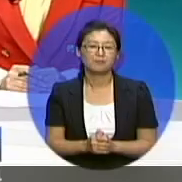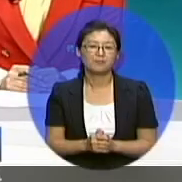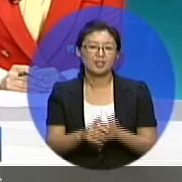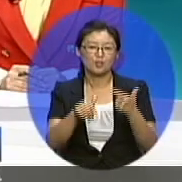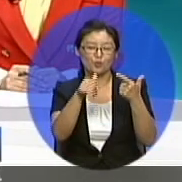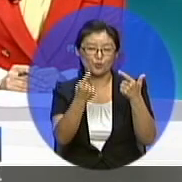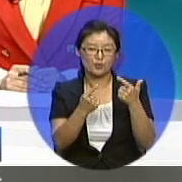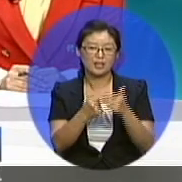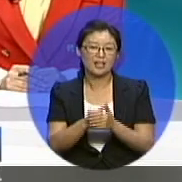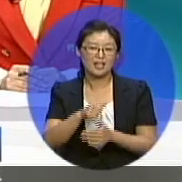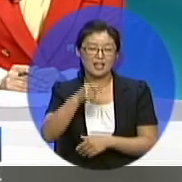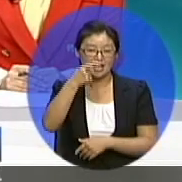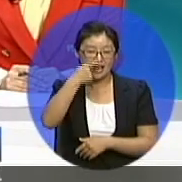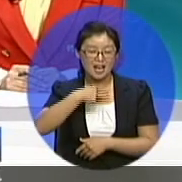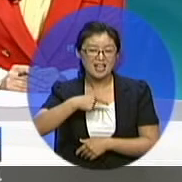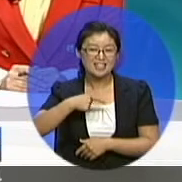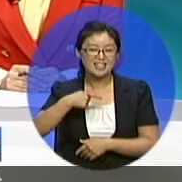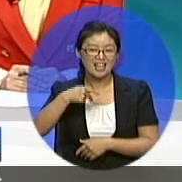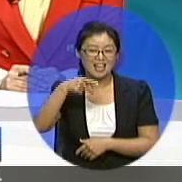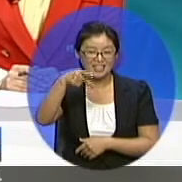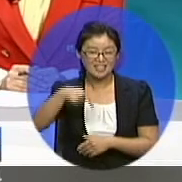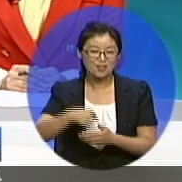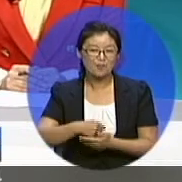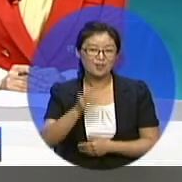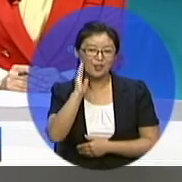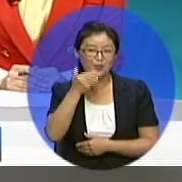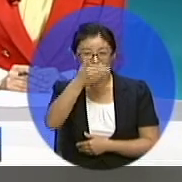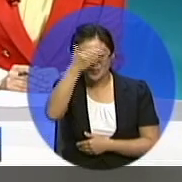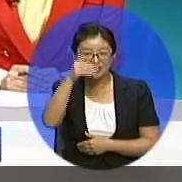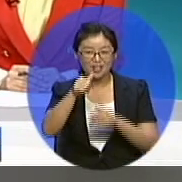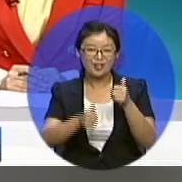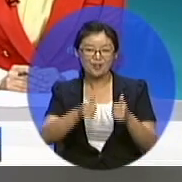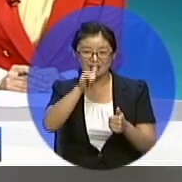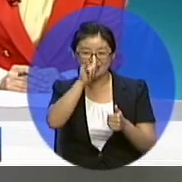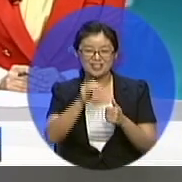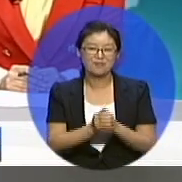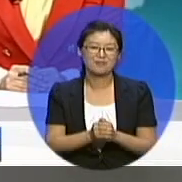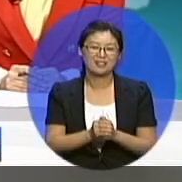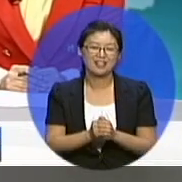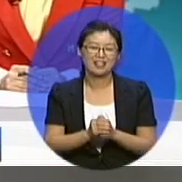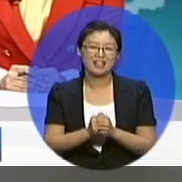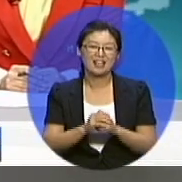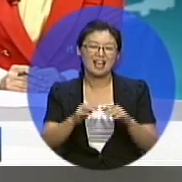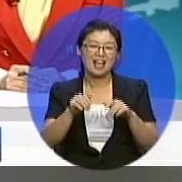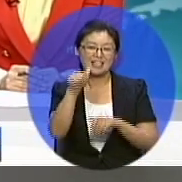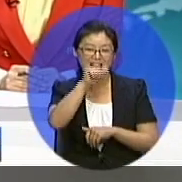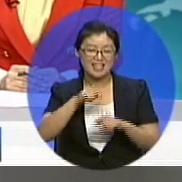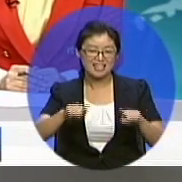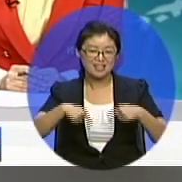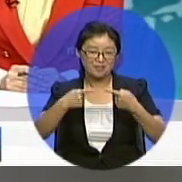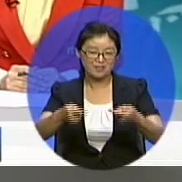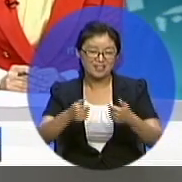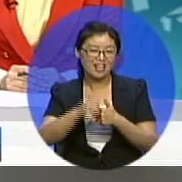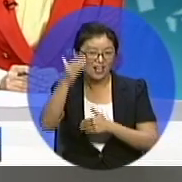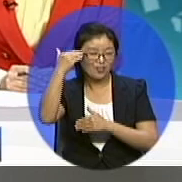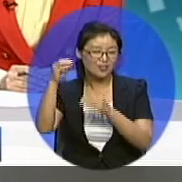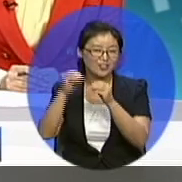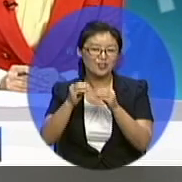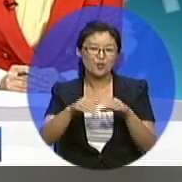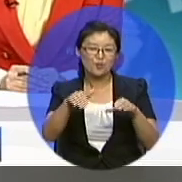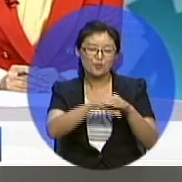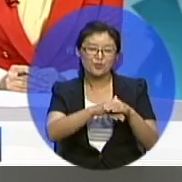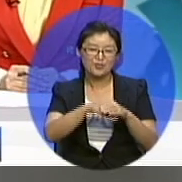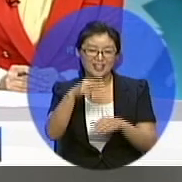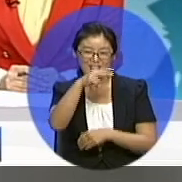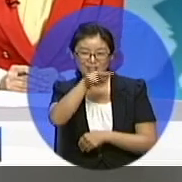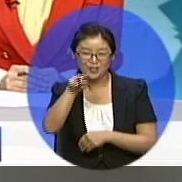제6회 아시아태평양 농아청년대회가 열렸습니다. 아시아태평양 지역 참가자들이 모여 한국 전통문화를 탐방하고